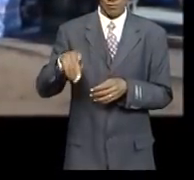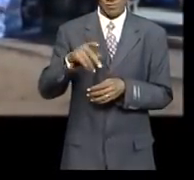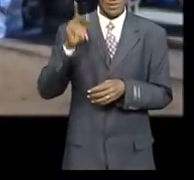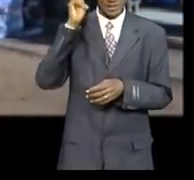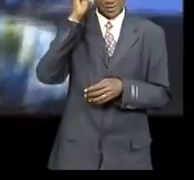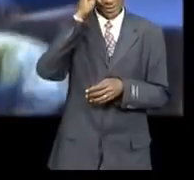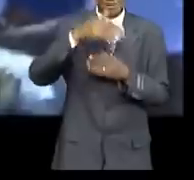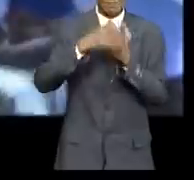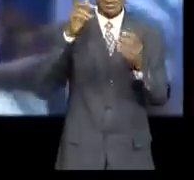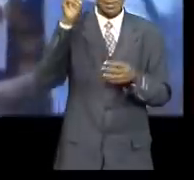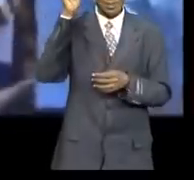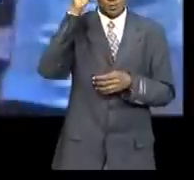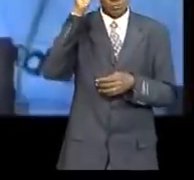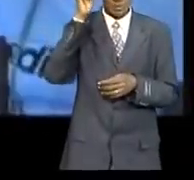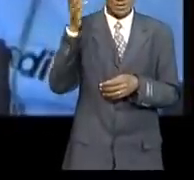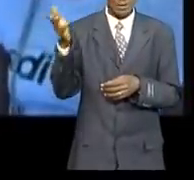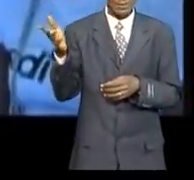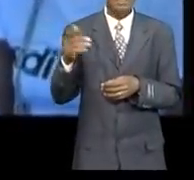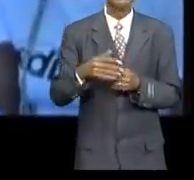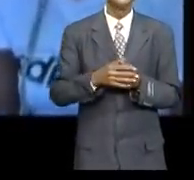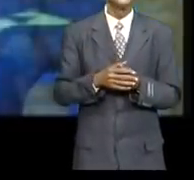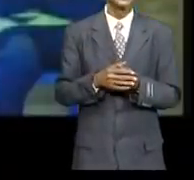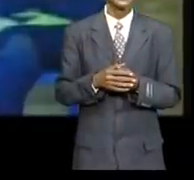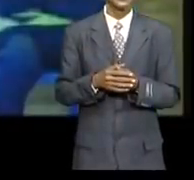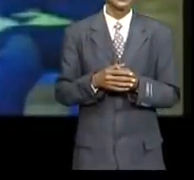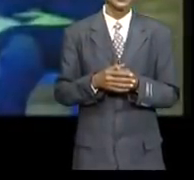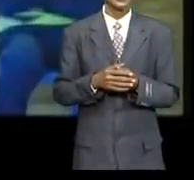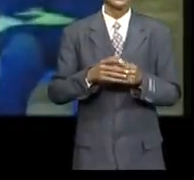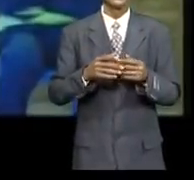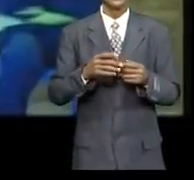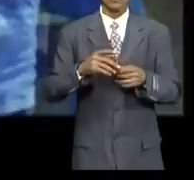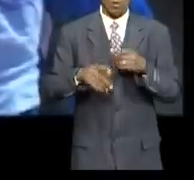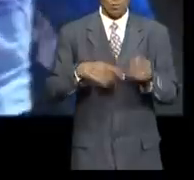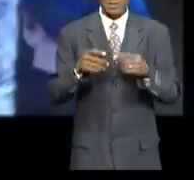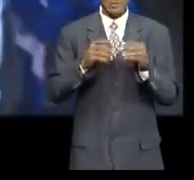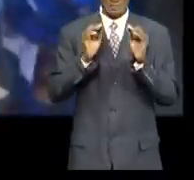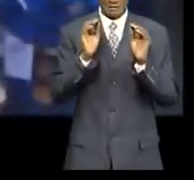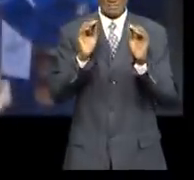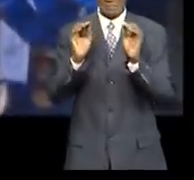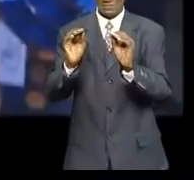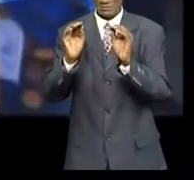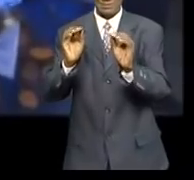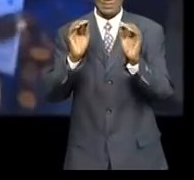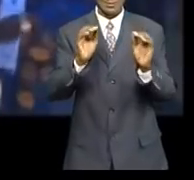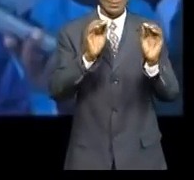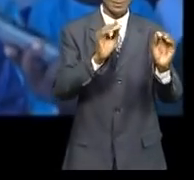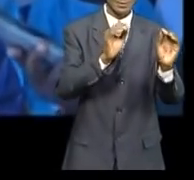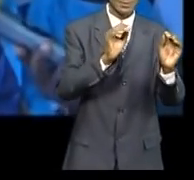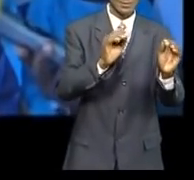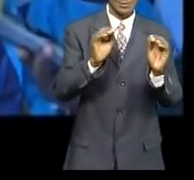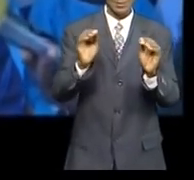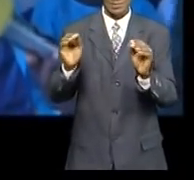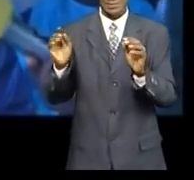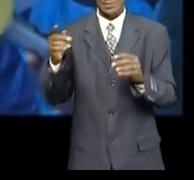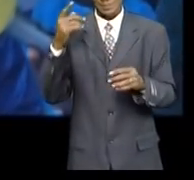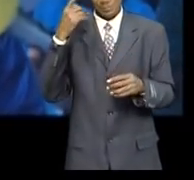200 ménages, dont 172 veuves et 28 blessés victimes des opérations de patrouille et interventions de sécurité.